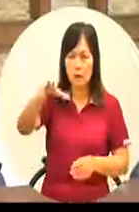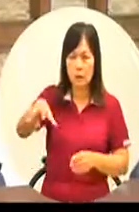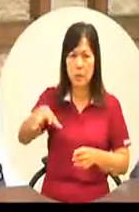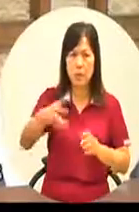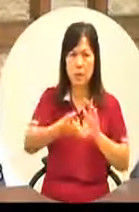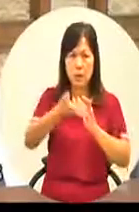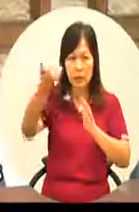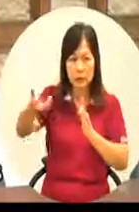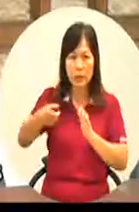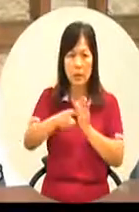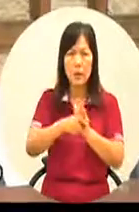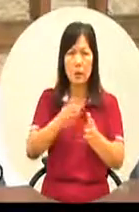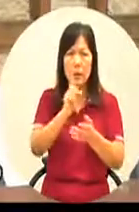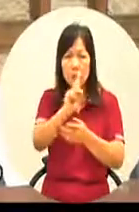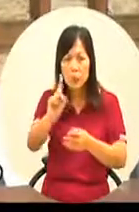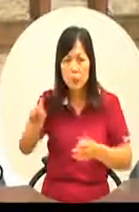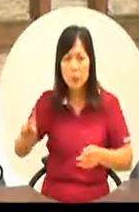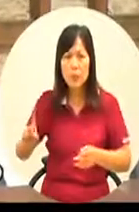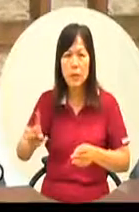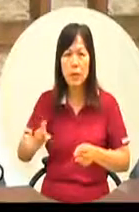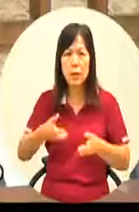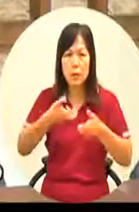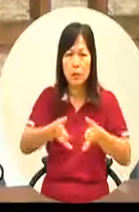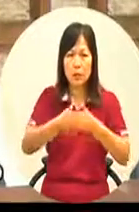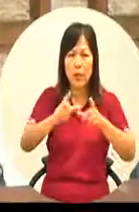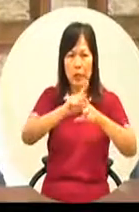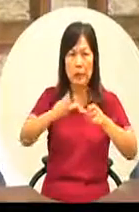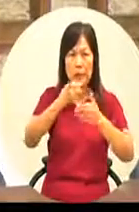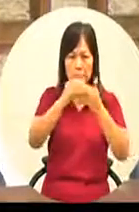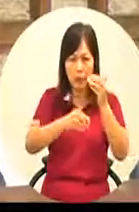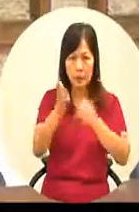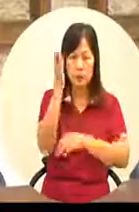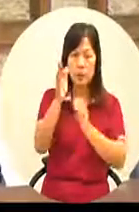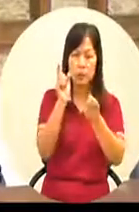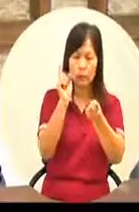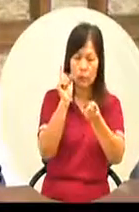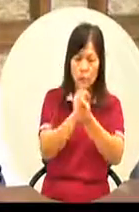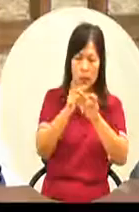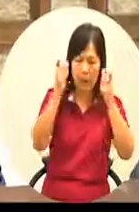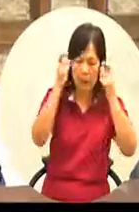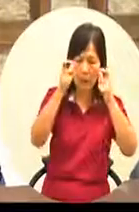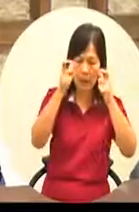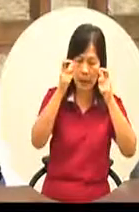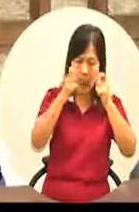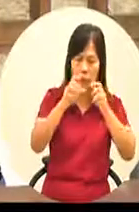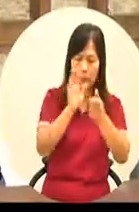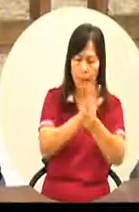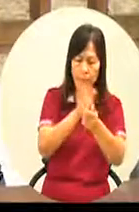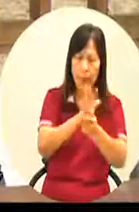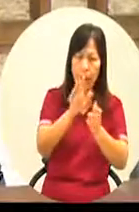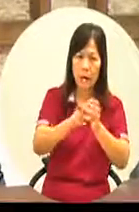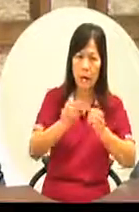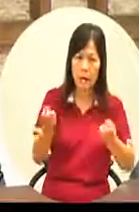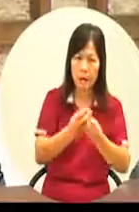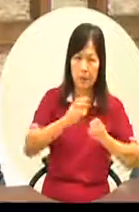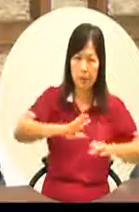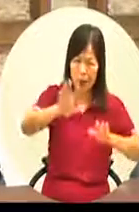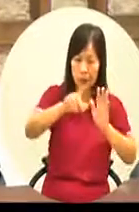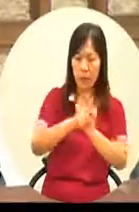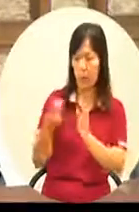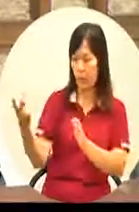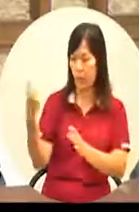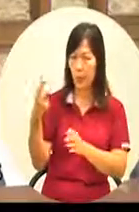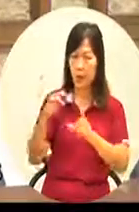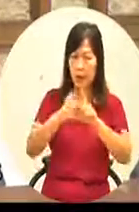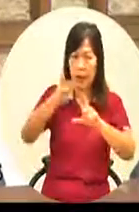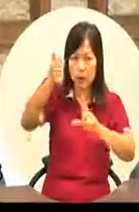实任何重大的这个政策，只要有利于我们大高雄地区的发展、前镇小港发展，我们两位区